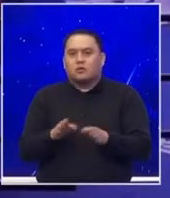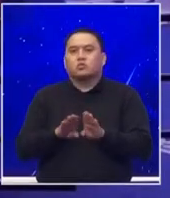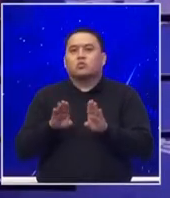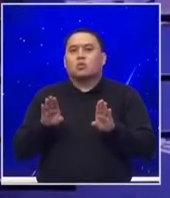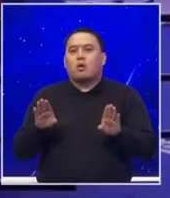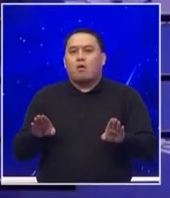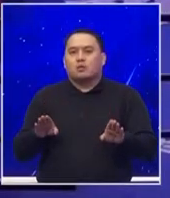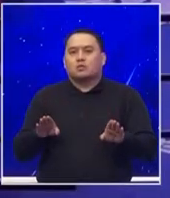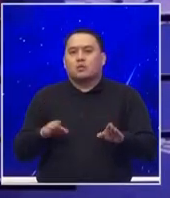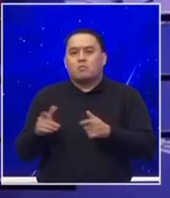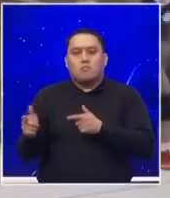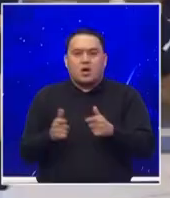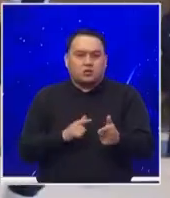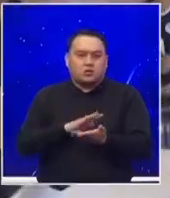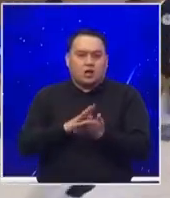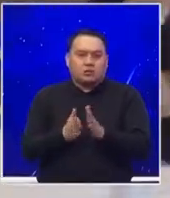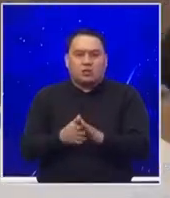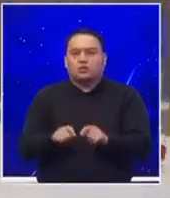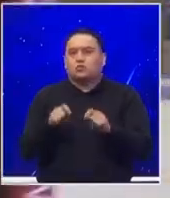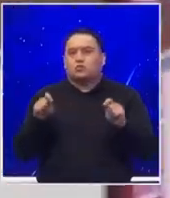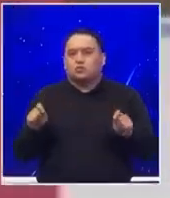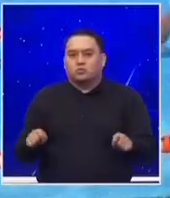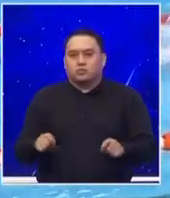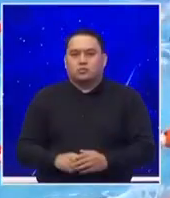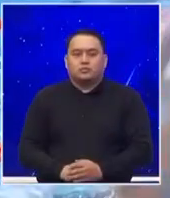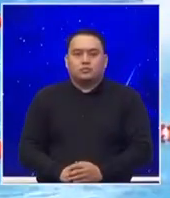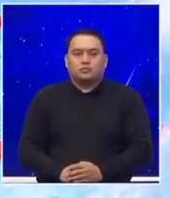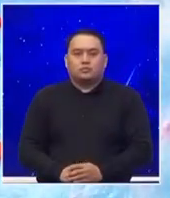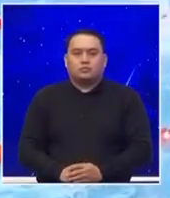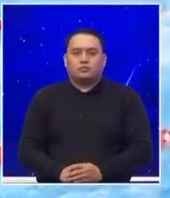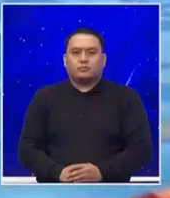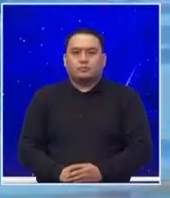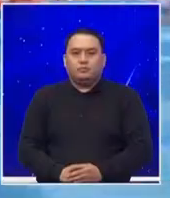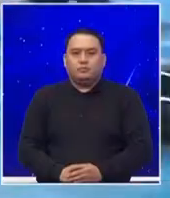олардың алаңсыз дайындығына барлық жағдай жасалған, қаржыдан қысылмайды.